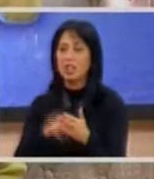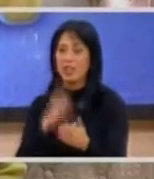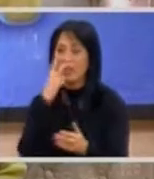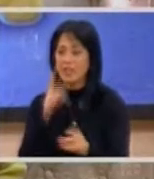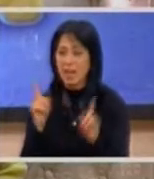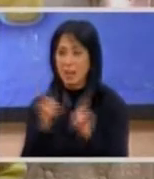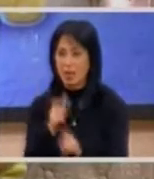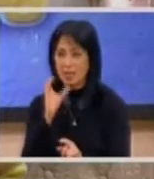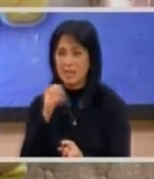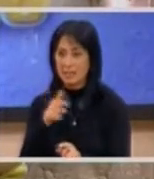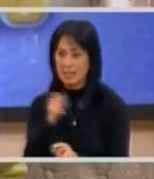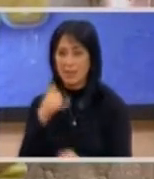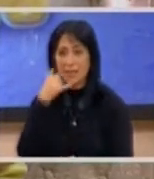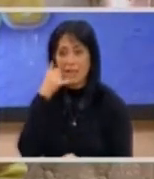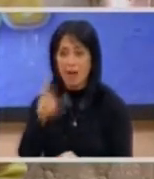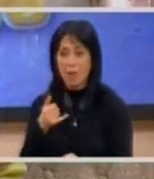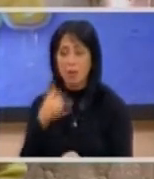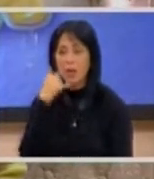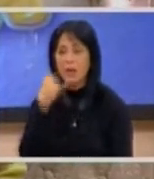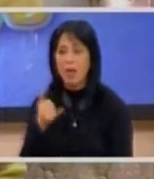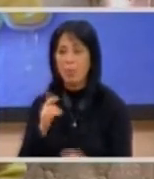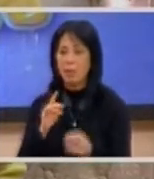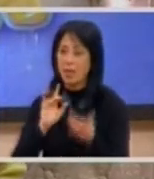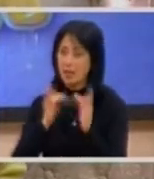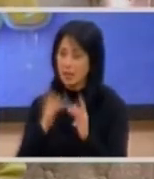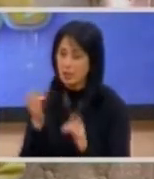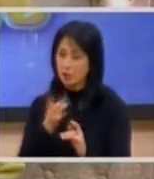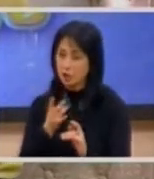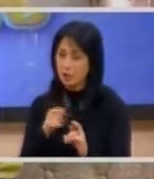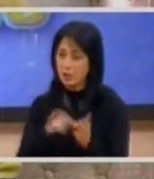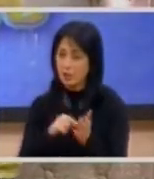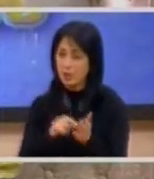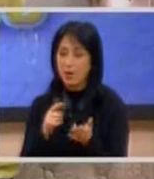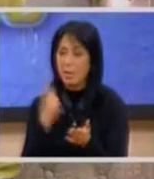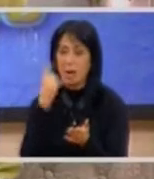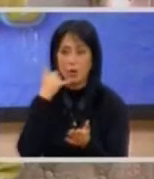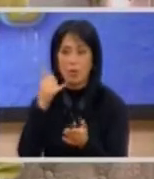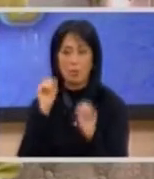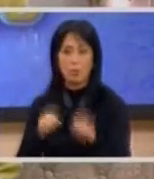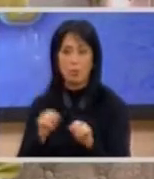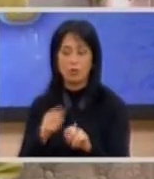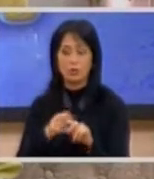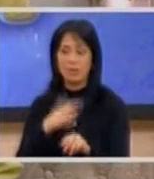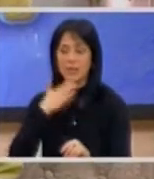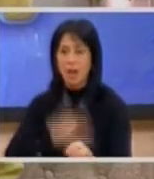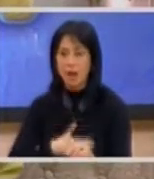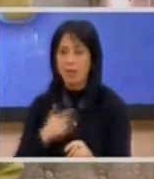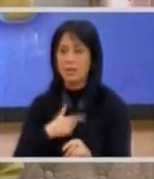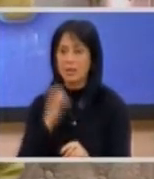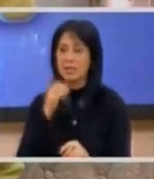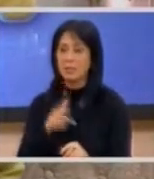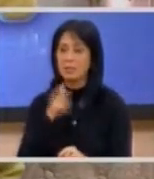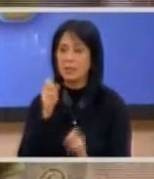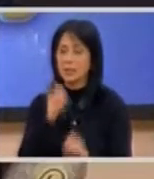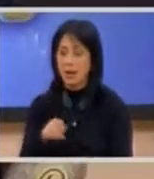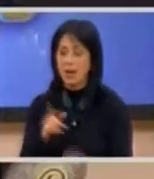ტექსტურ შეტყობინება ტელეფონით. მე ამისთვის ინტერნეტი მჭირდება, რაღაცა კონკრეტული კიდე სერვისი, თუ მარტო ტელეფონია. იმისთვის საკმარისი რომ მე გავაგზავნო მოკლე ტექსტური შეტყობინება.